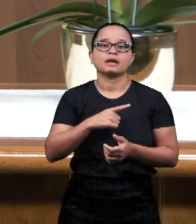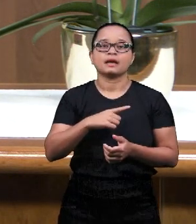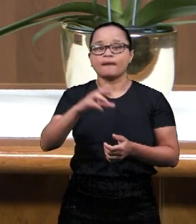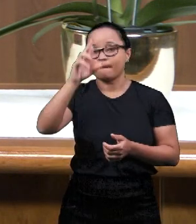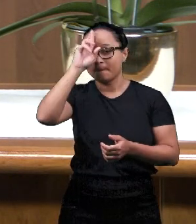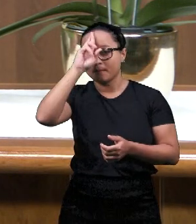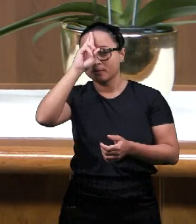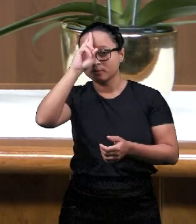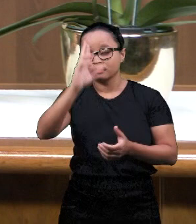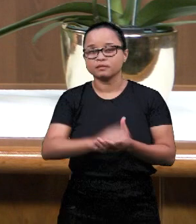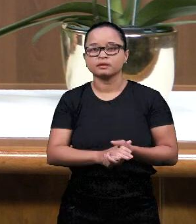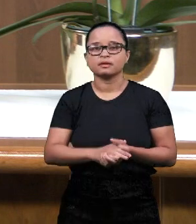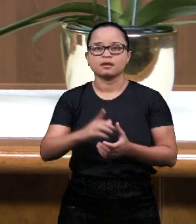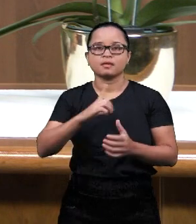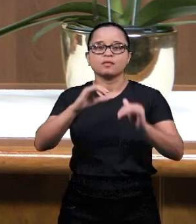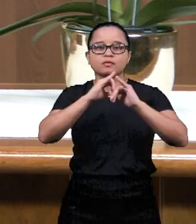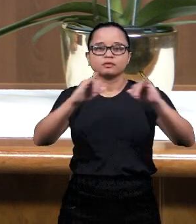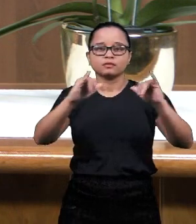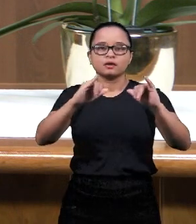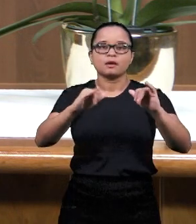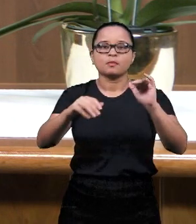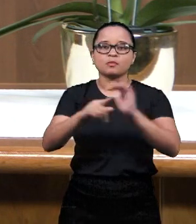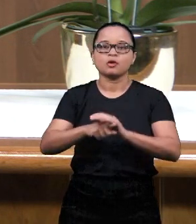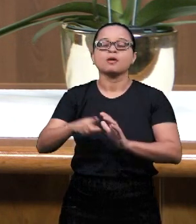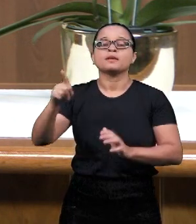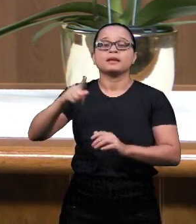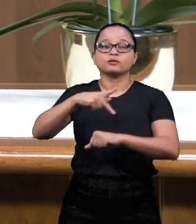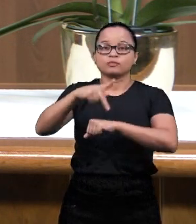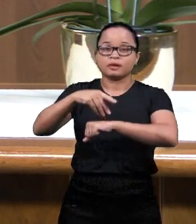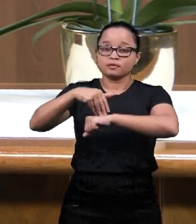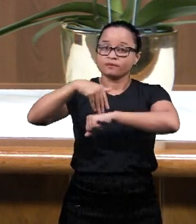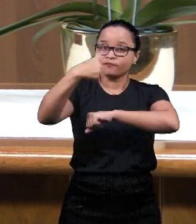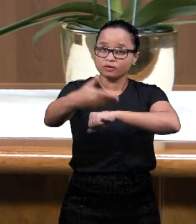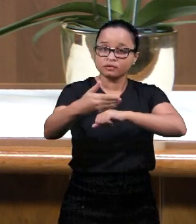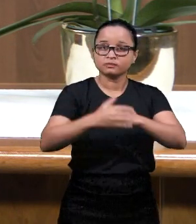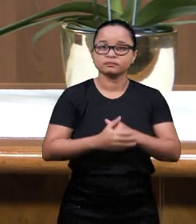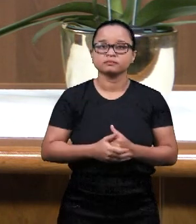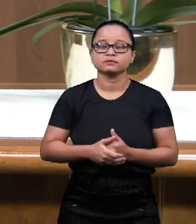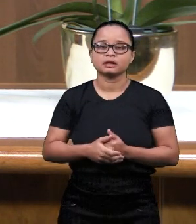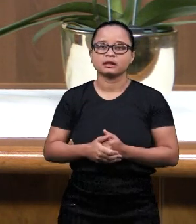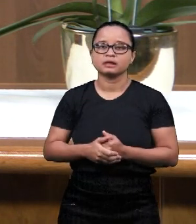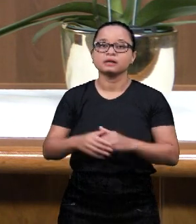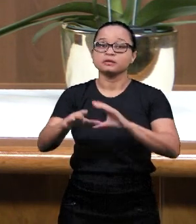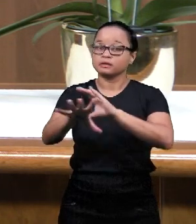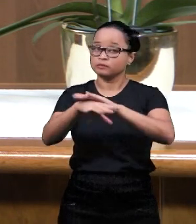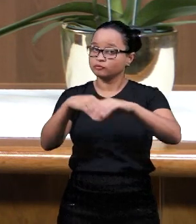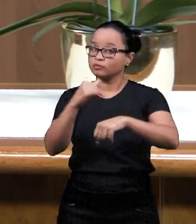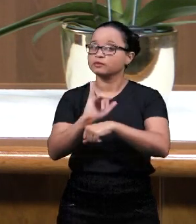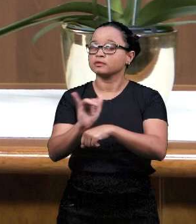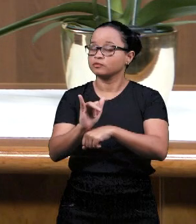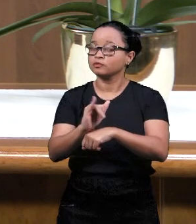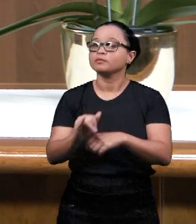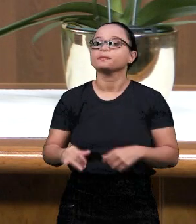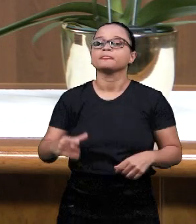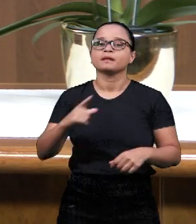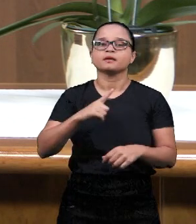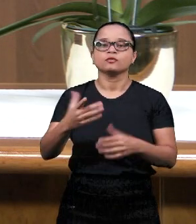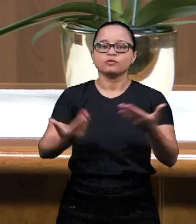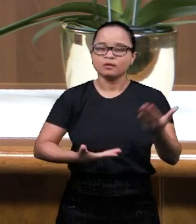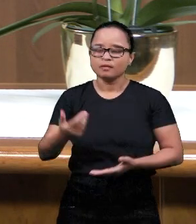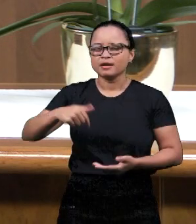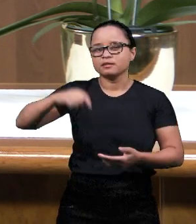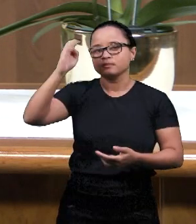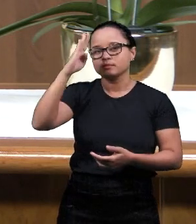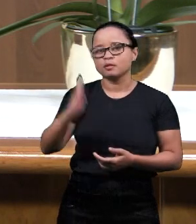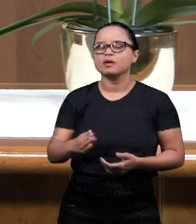au Brésil, nous allons voir une transmission spéciale pour les frères de l'étranger. Ça va se passer dans notre canal YouTube, les frères et sœurs du Brésil.